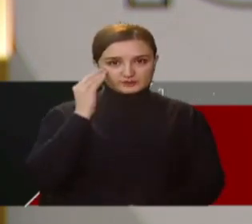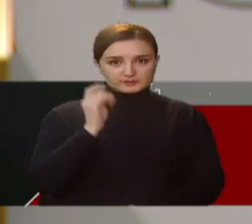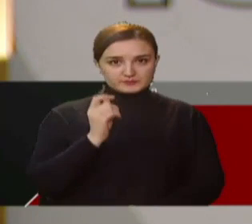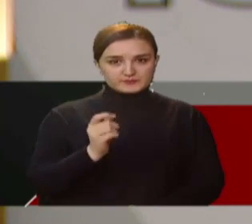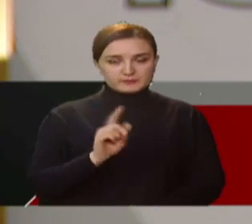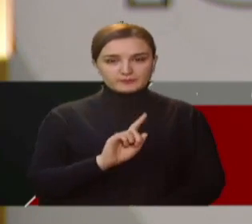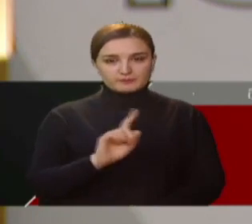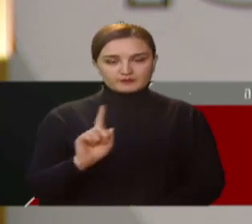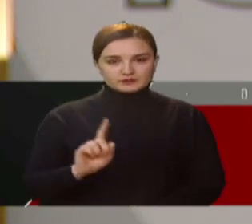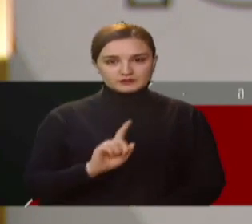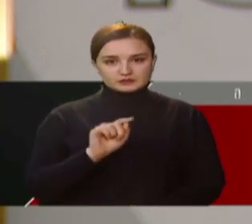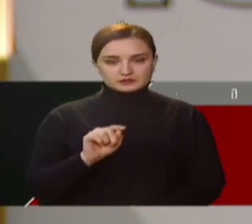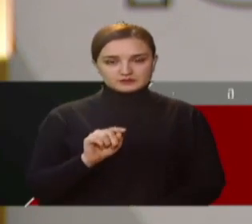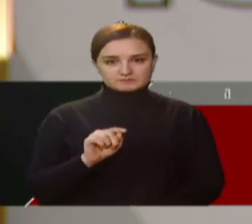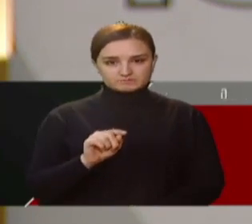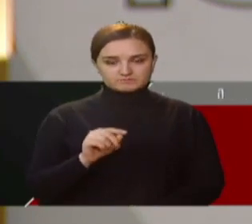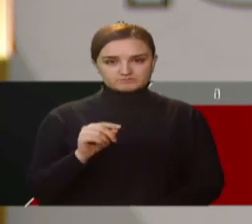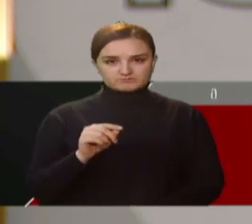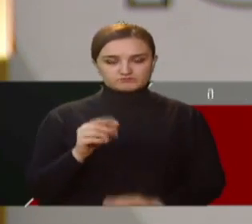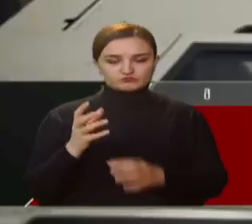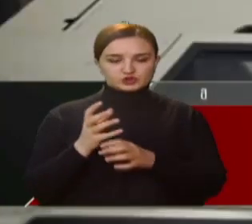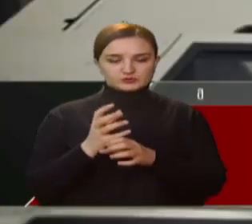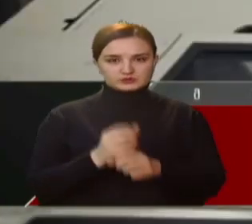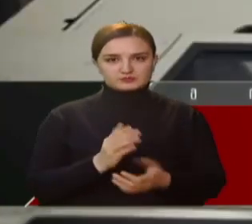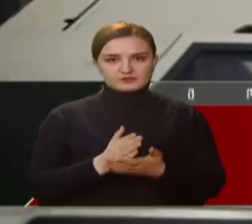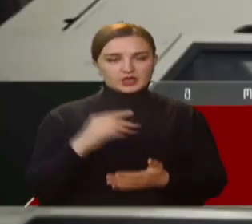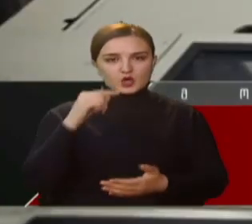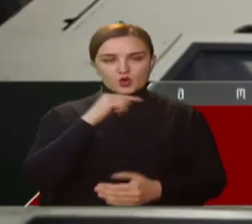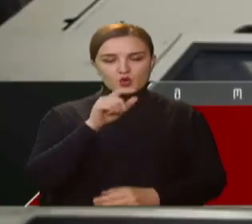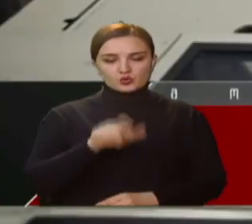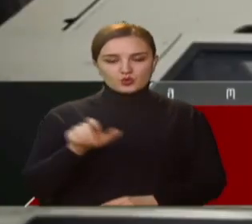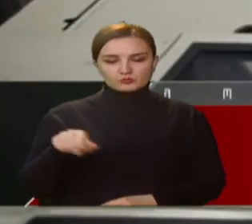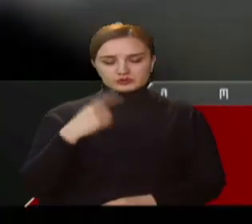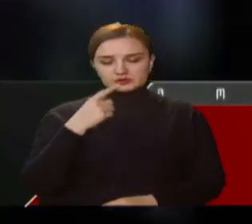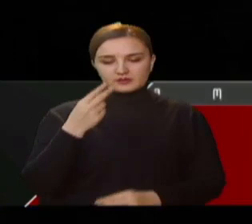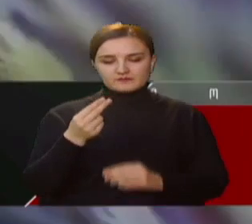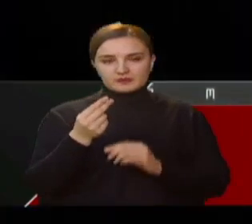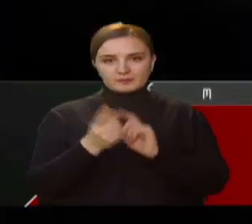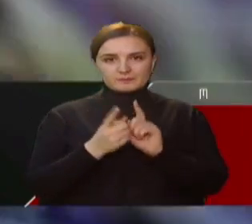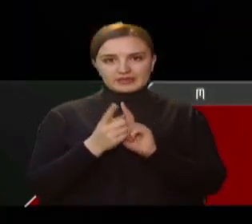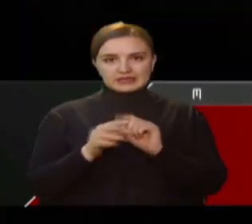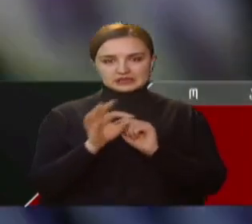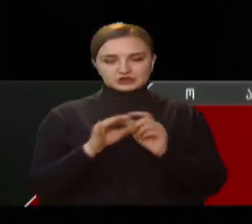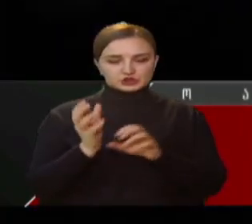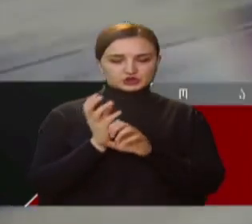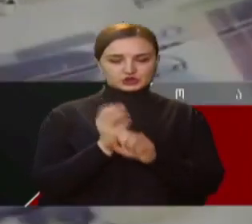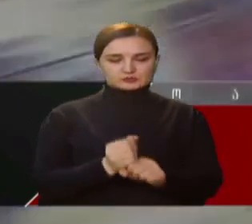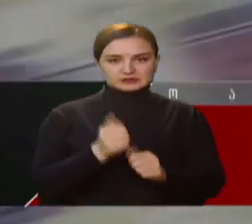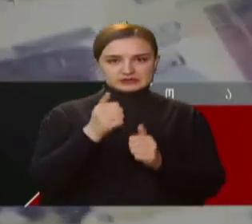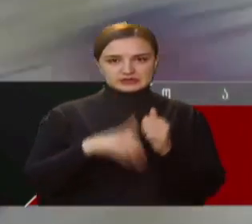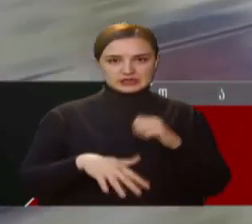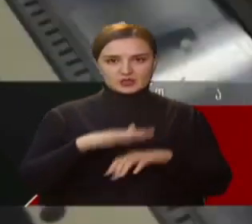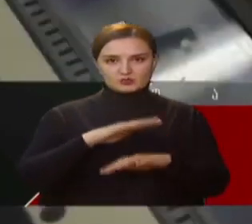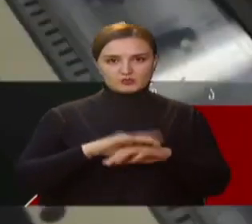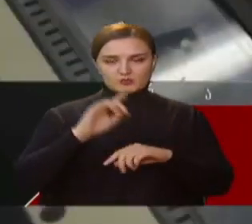რაც ანელებს ინფლაციის შემცირებას. Economistebis azrit, refinansirebis ganakvetis shemtsirebas centraluri